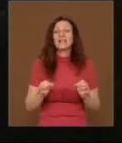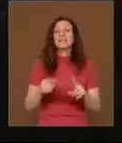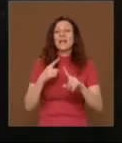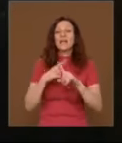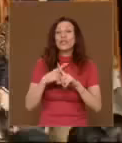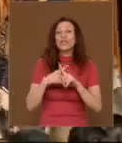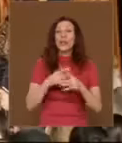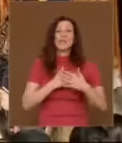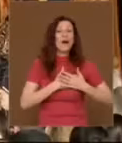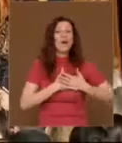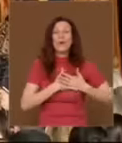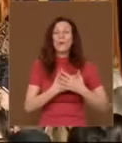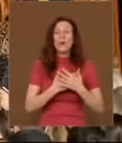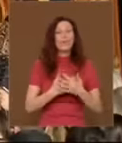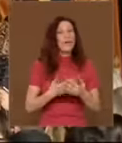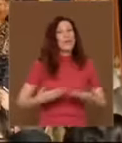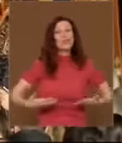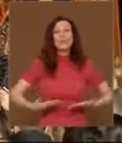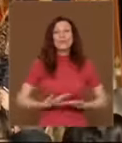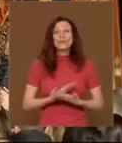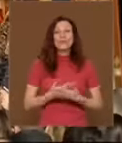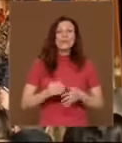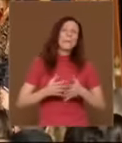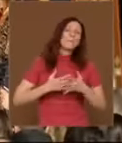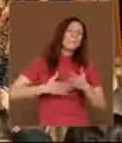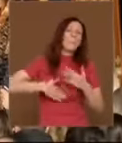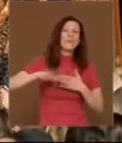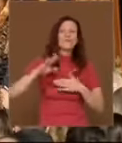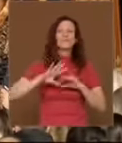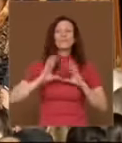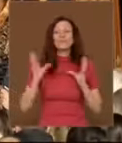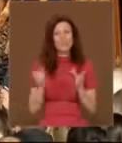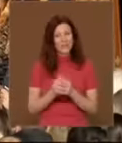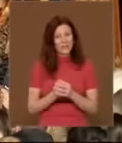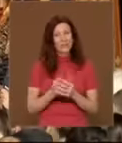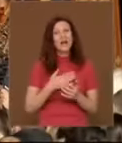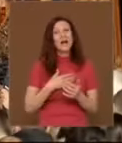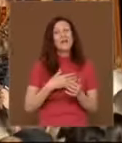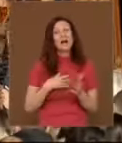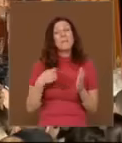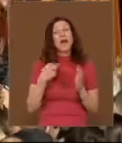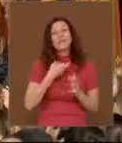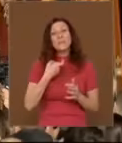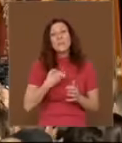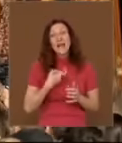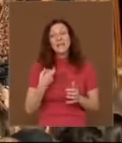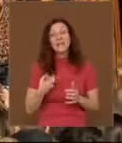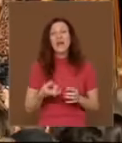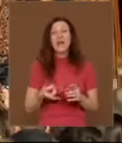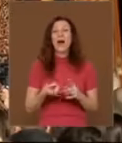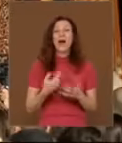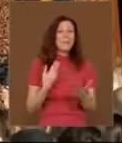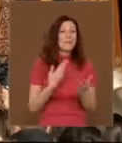христоподражателна любов е по-нужна от всякога. Днес, когато изпитанията и пред християните, и